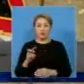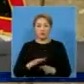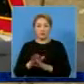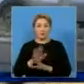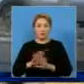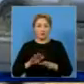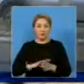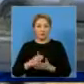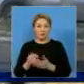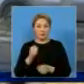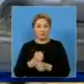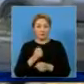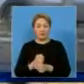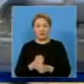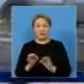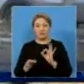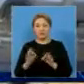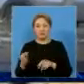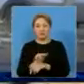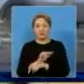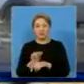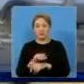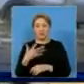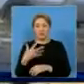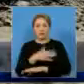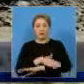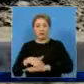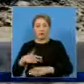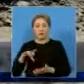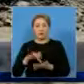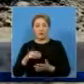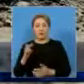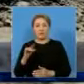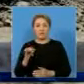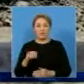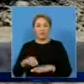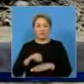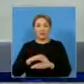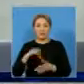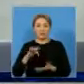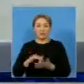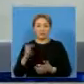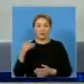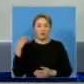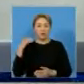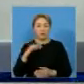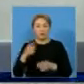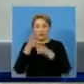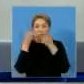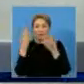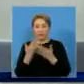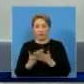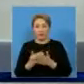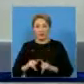объеме выполнила работы по среднему ремонту пяти улиц города Алга. Аким города Актобе Асхат Шахаров проинформировал